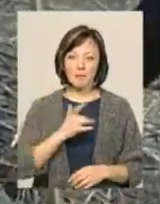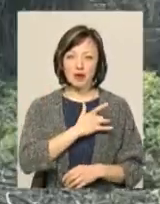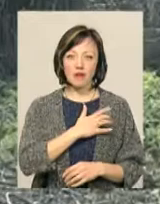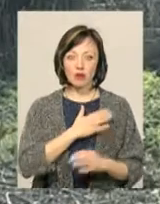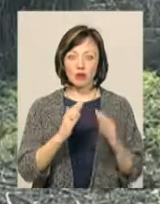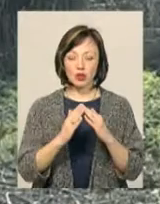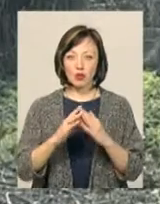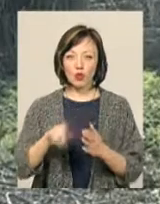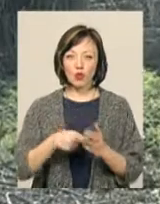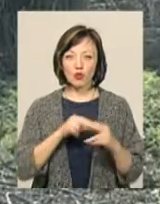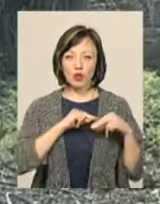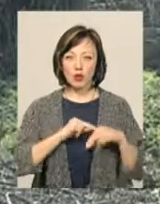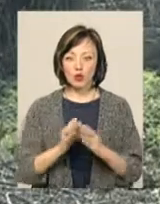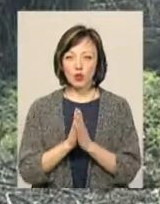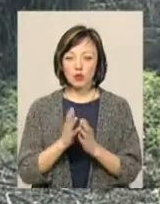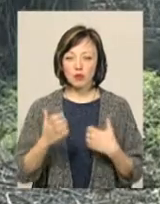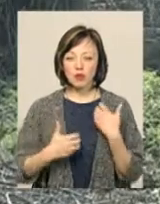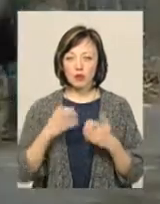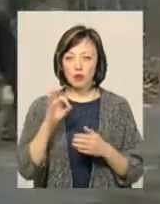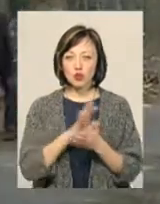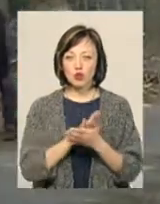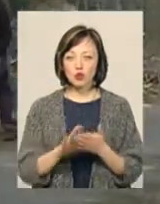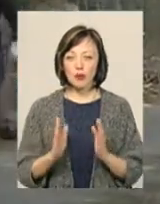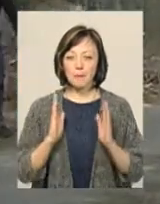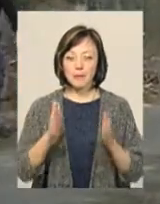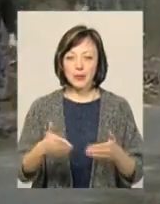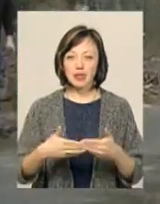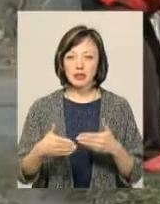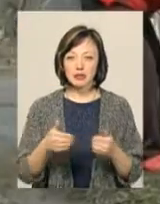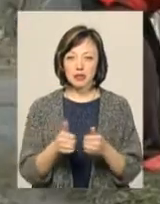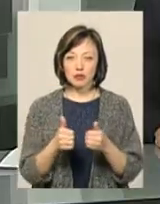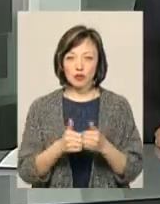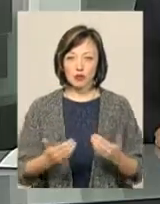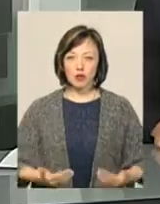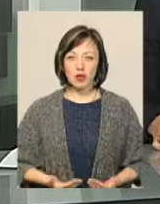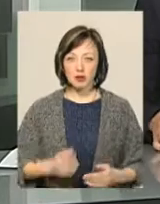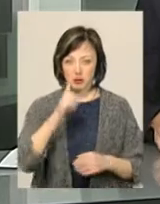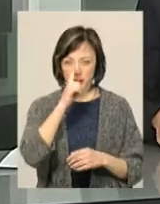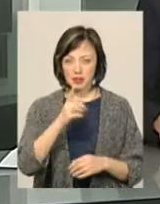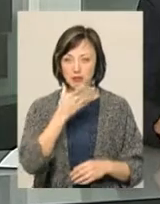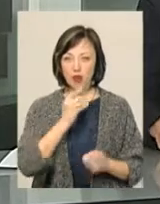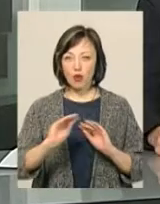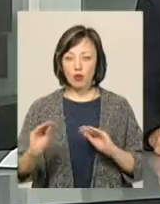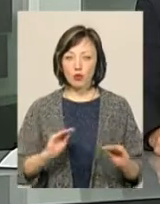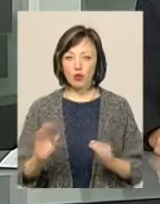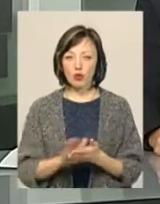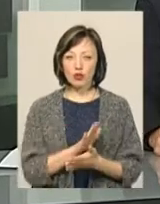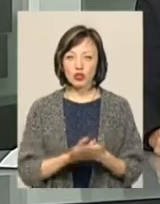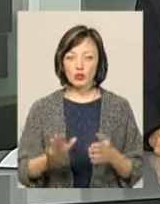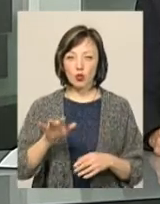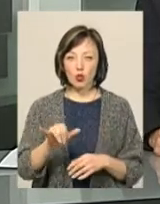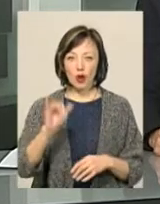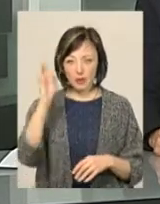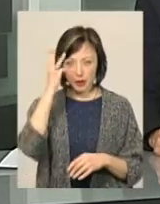будинків комунальники просять подбати про чистоту у під'їздах та поблизу помешкань. Місячник благоустрою та санітарної очистки у